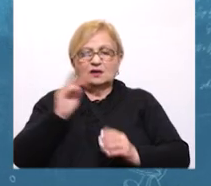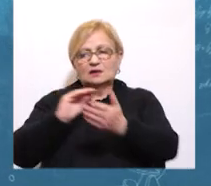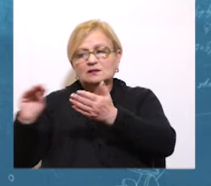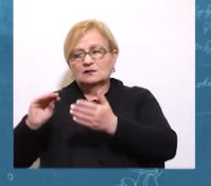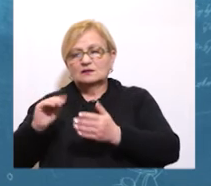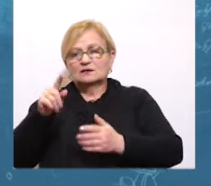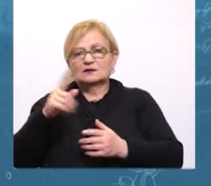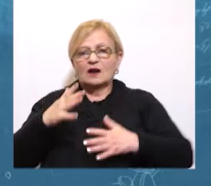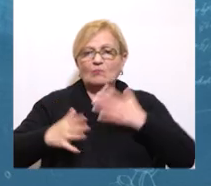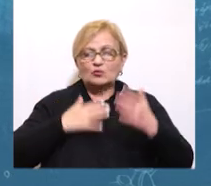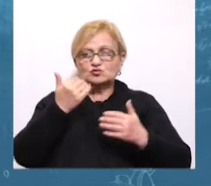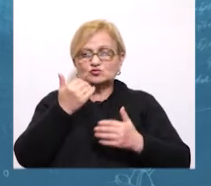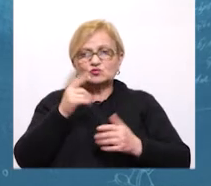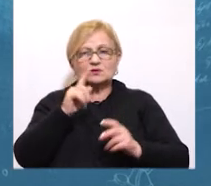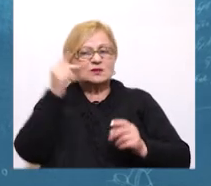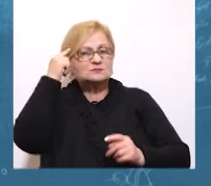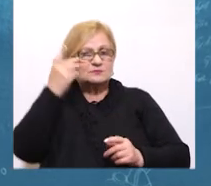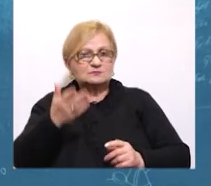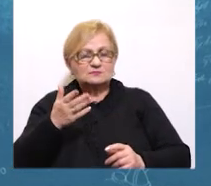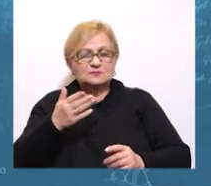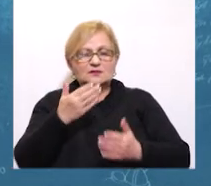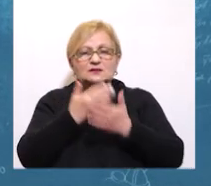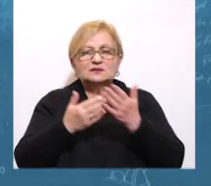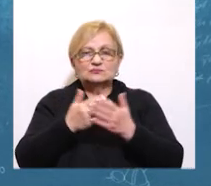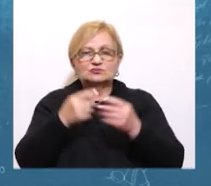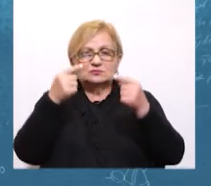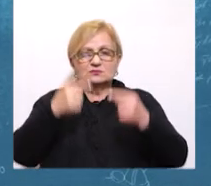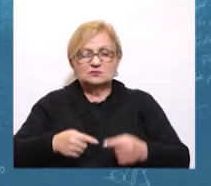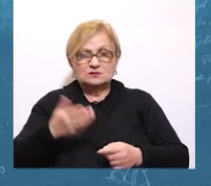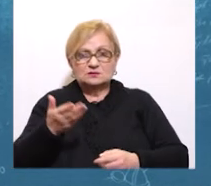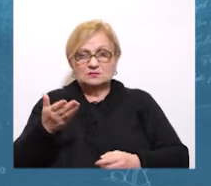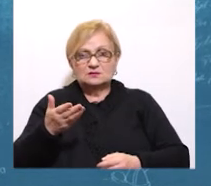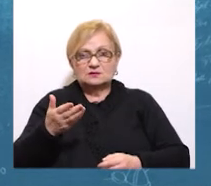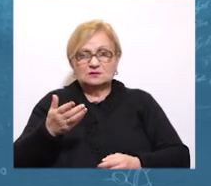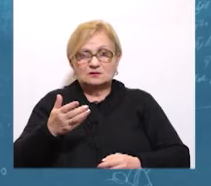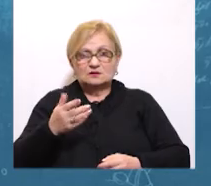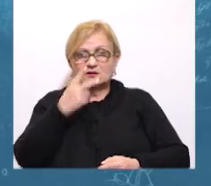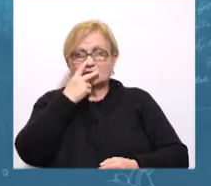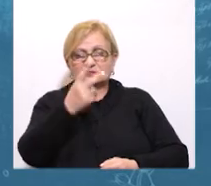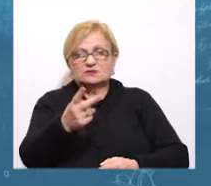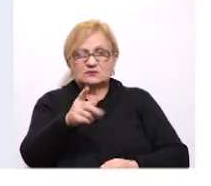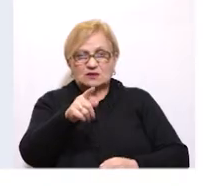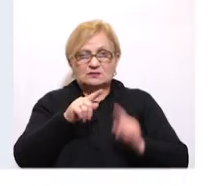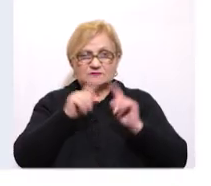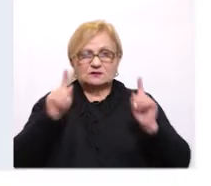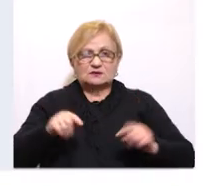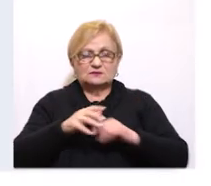და ემოციური კომენტარი იმ ნიმუშის მიხედვით, რომელსაც ეკრანზე ხედავთ.